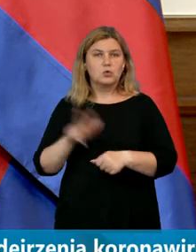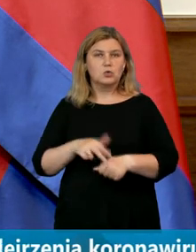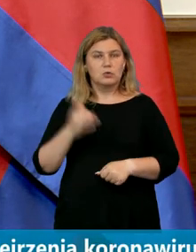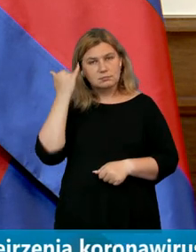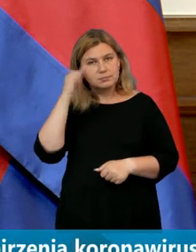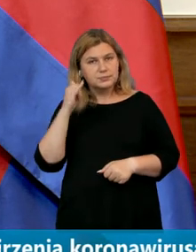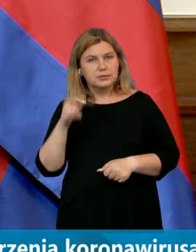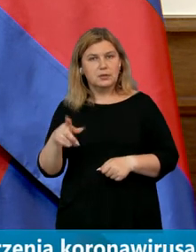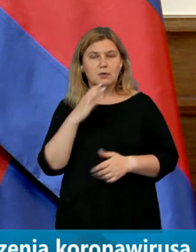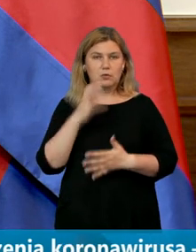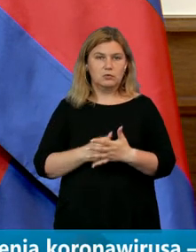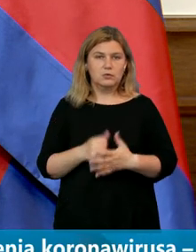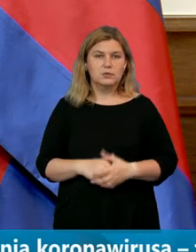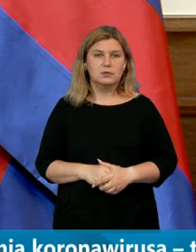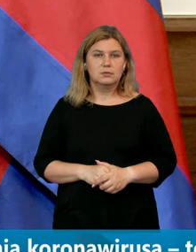nieprawidłowy z tej ulicy korzystają.